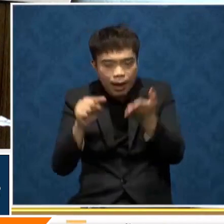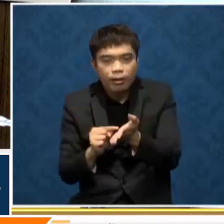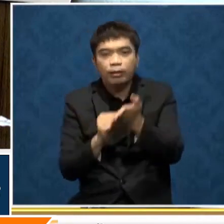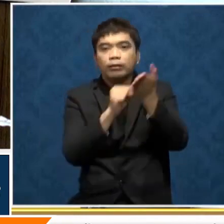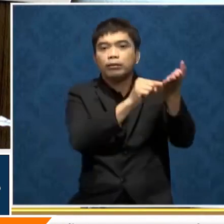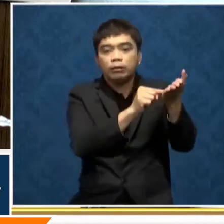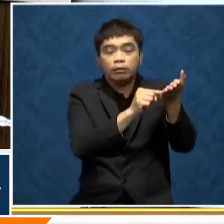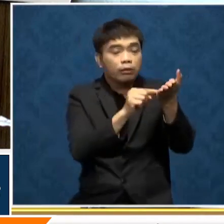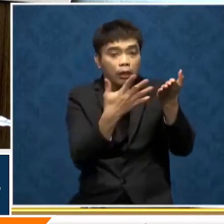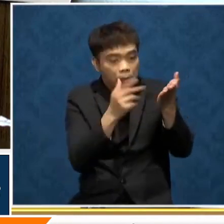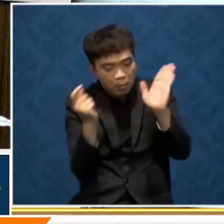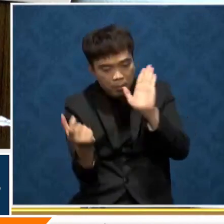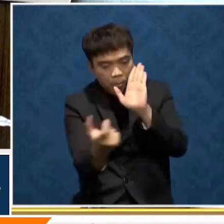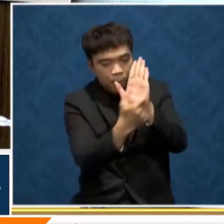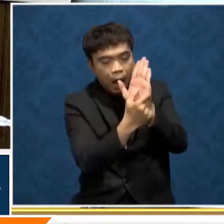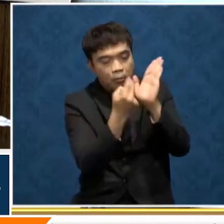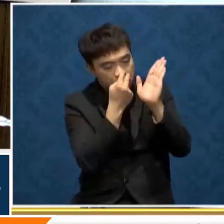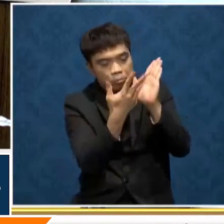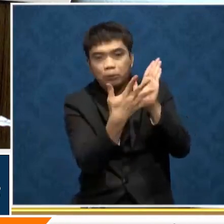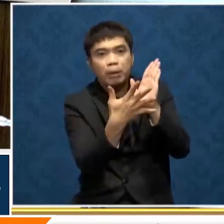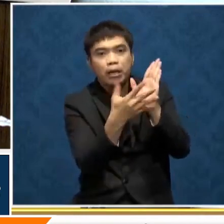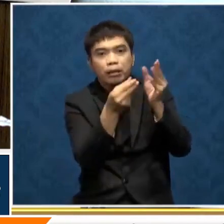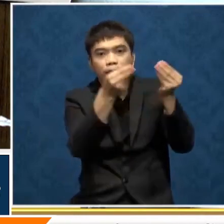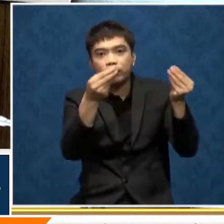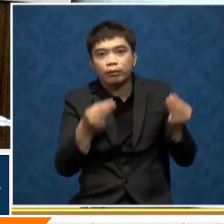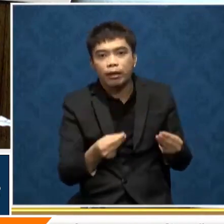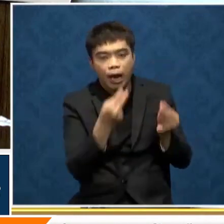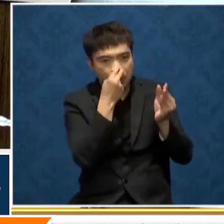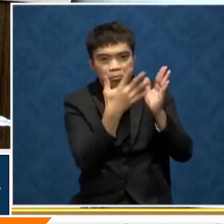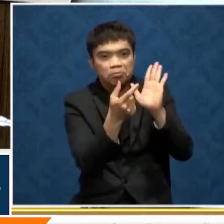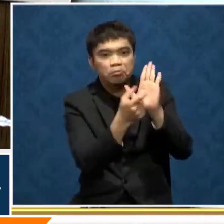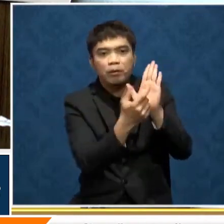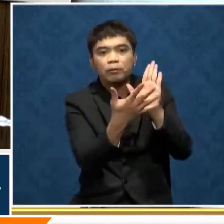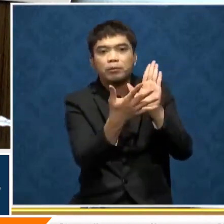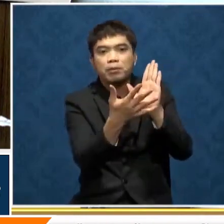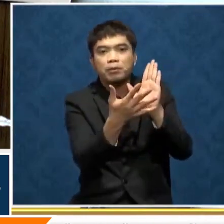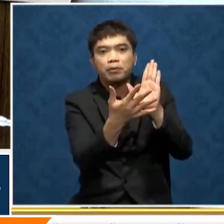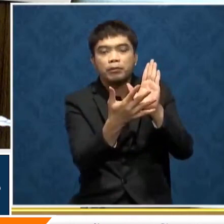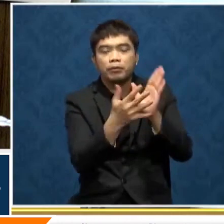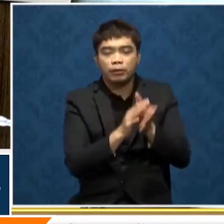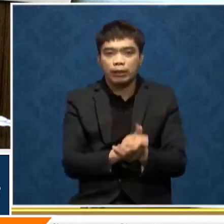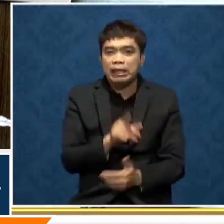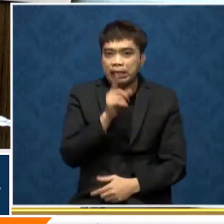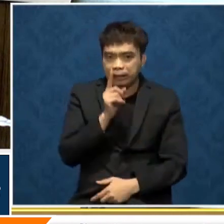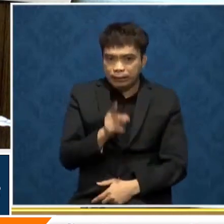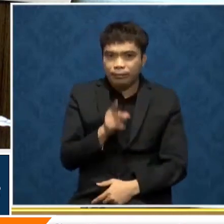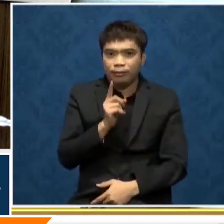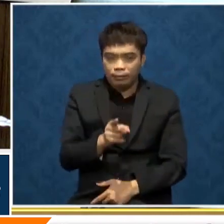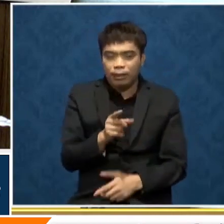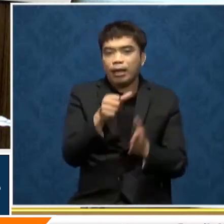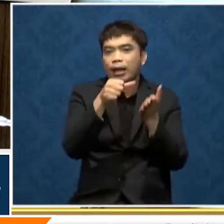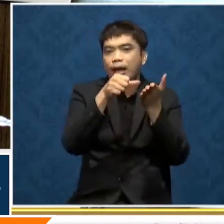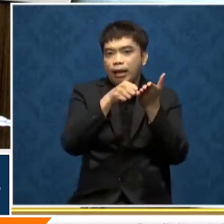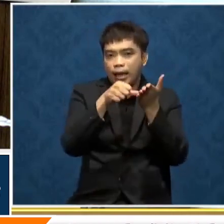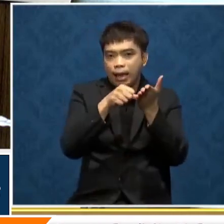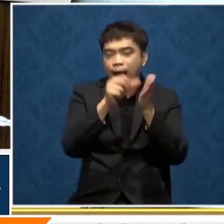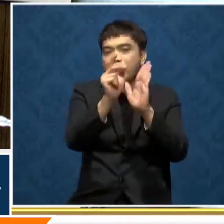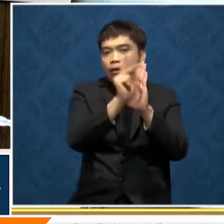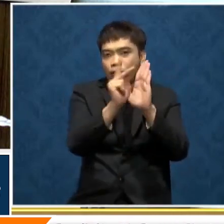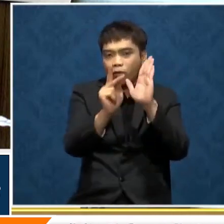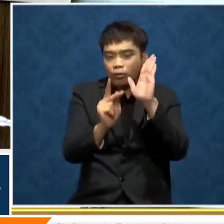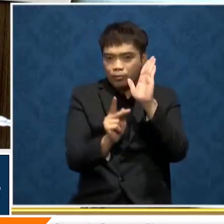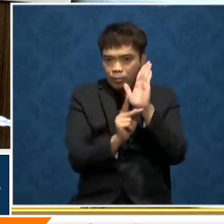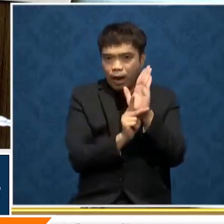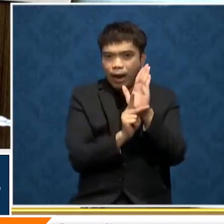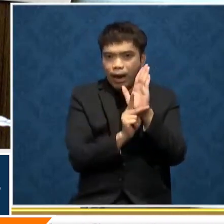นั้นก็ไม่มีปรากฏในรายงานนะครับท่านประธานครับถ้าจะพูดจริงๆแล้วเนี่ยก็ต้องบอกว่าการปฏิรูปกฎหมายเนี่ยมันไม่ได้